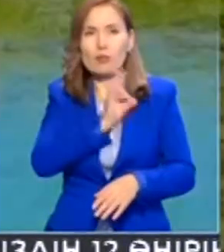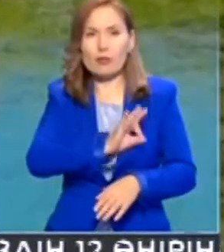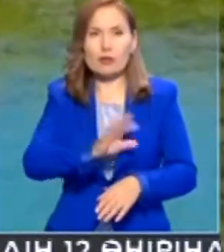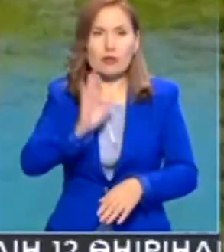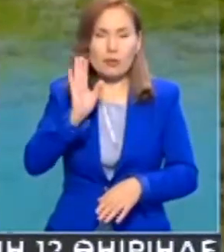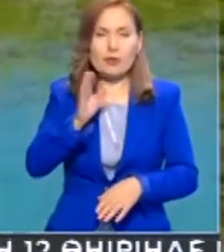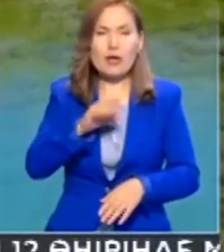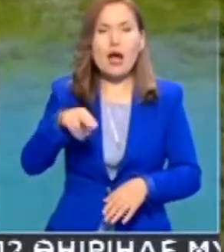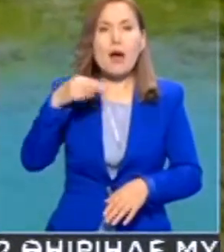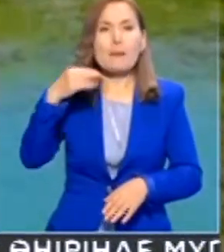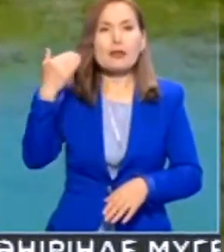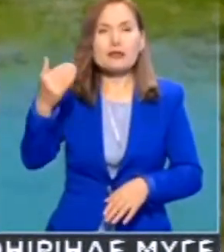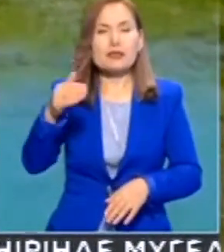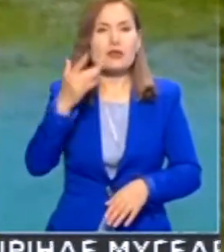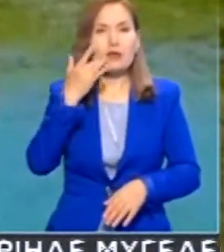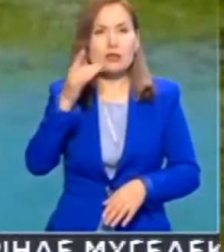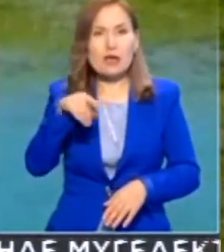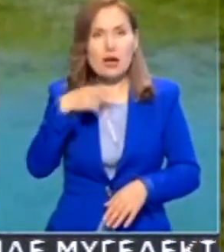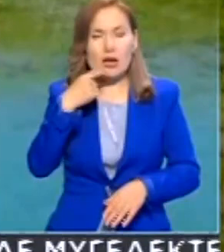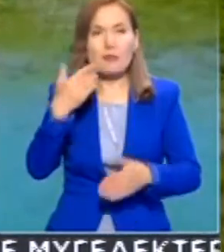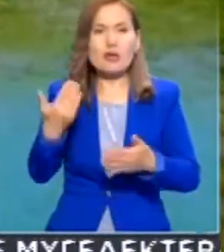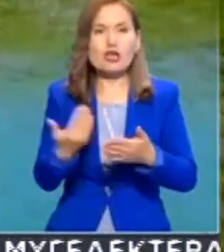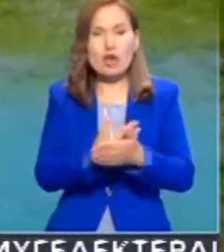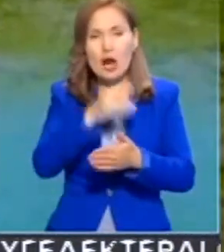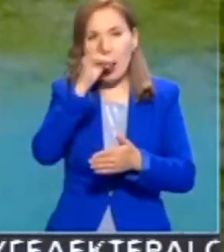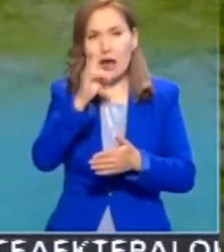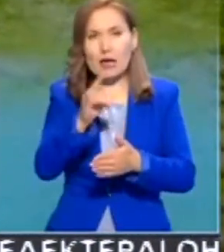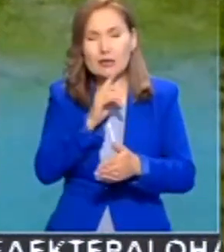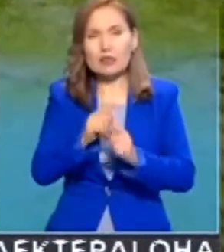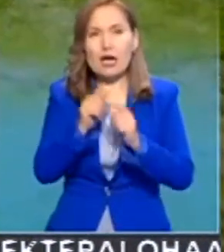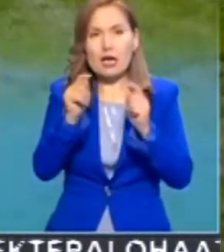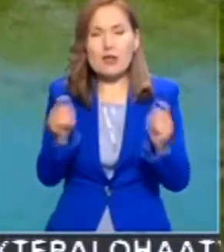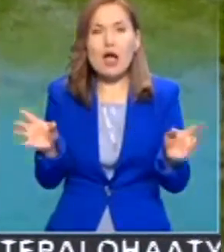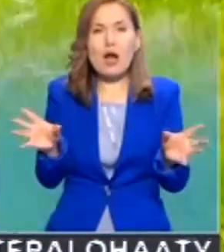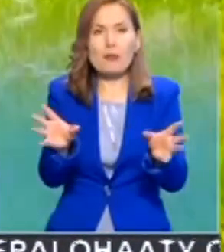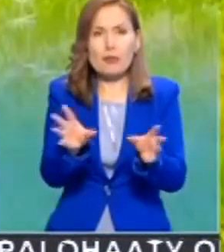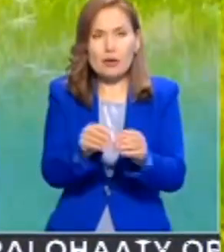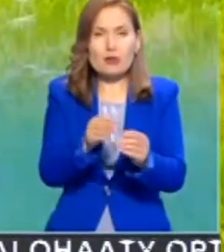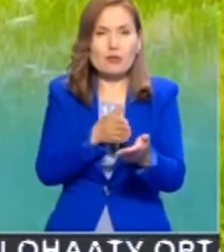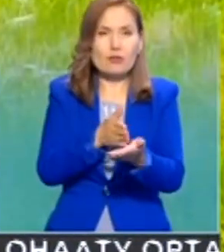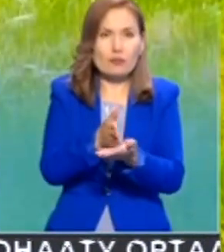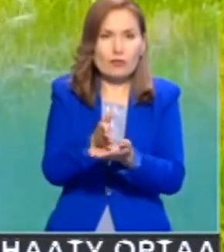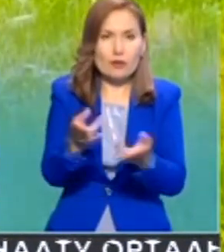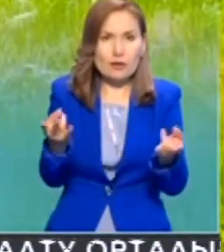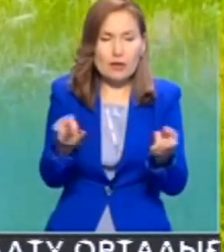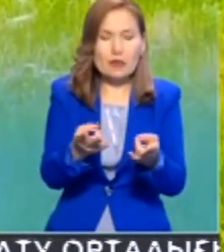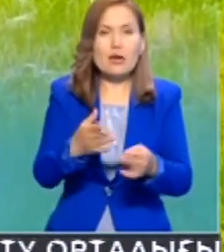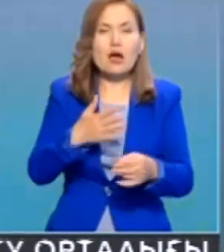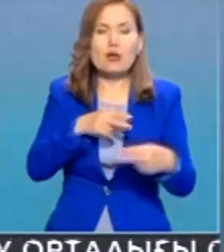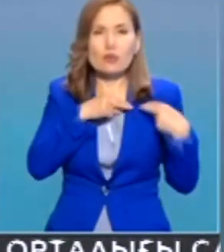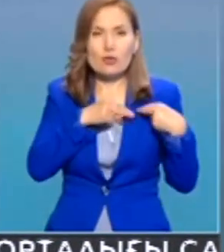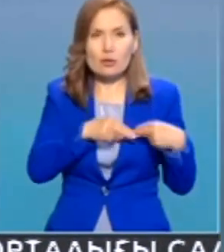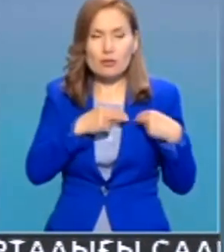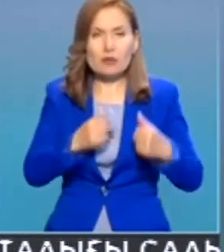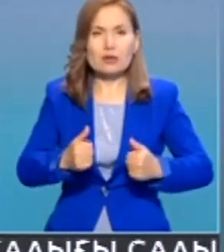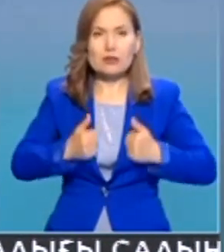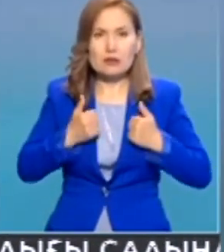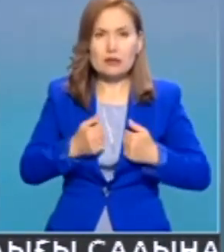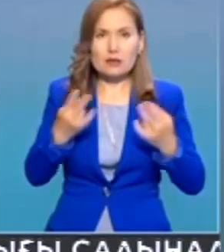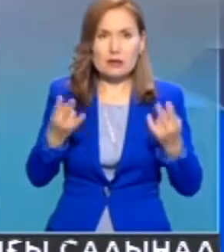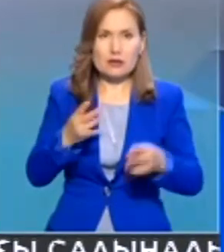Себебі президент айтқандай, жаңа Қазақстанды біз бірге құру керекпіз. Осы жолда тайынбай еңбек ету керекпіз.